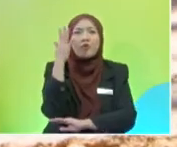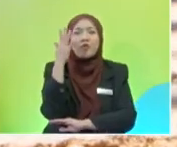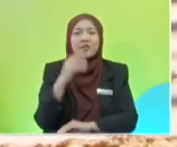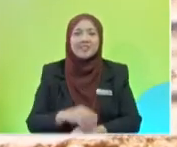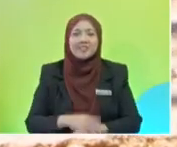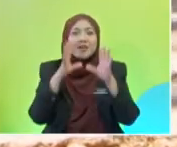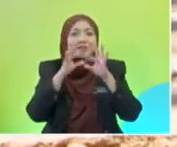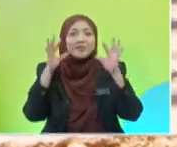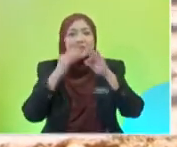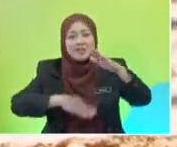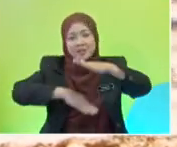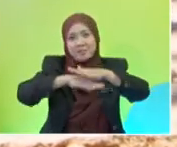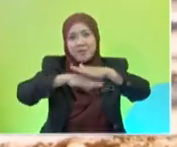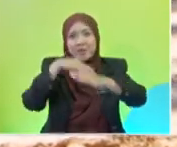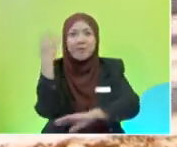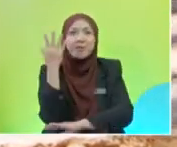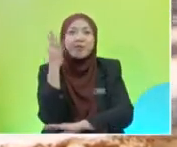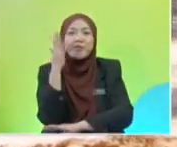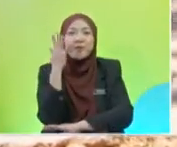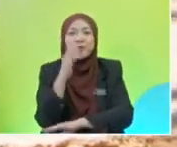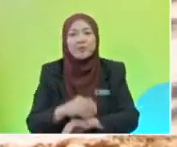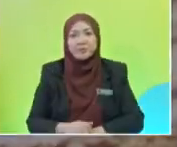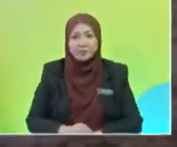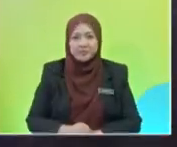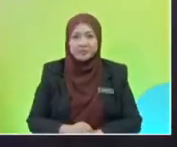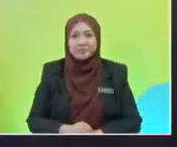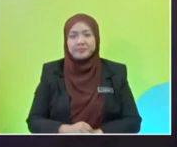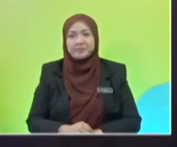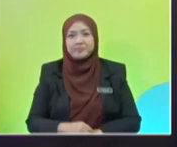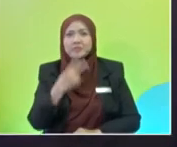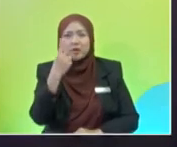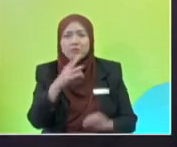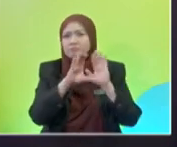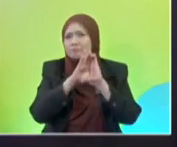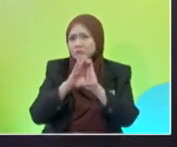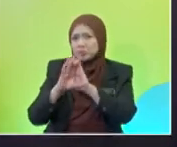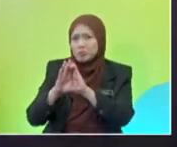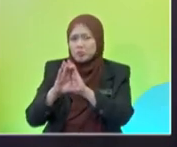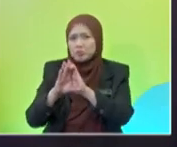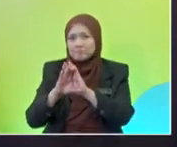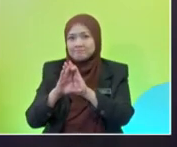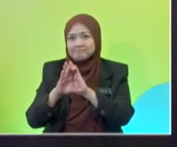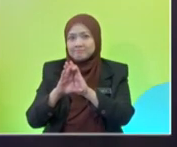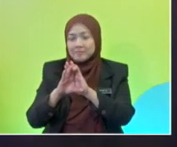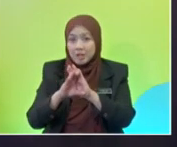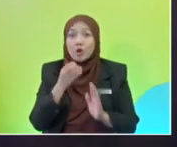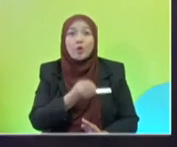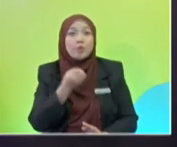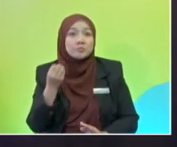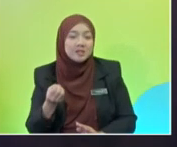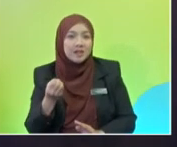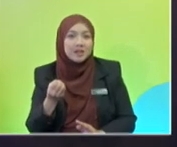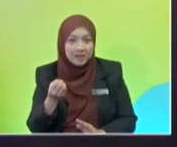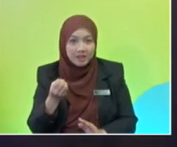betul jadi kita lihat beberapa contoh objek berdasarkan video yang kita mari kita tadi betul